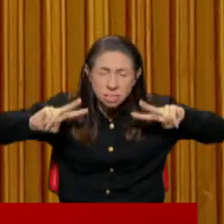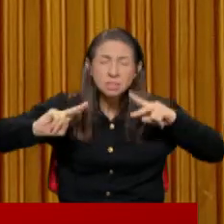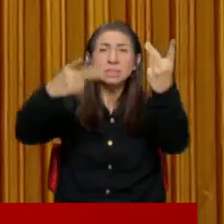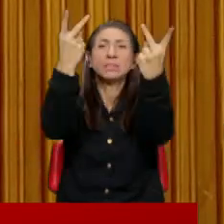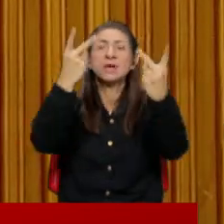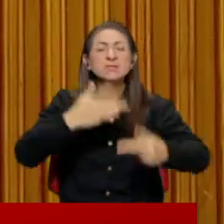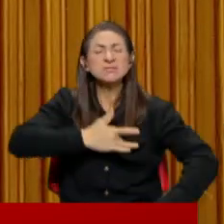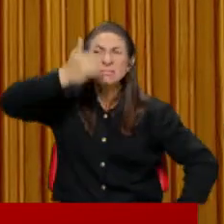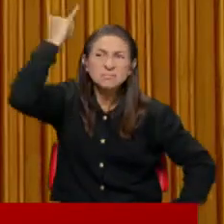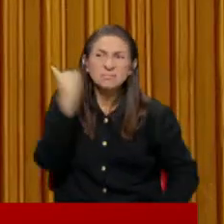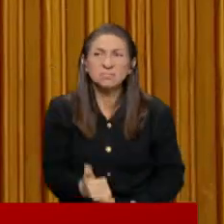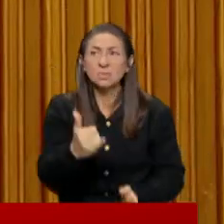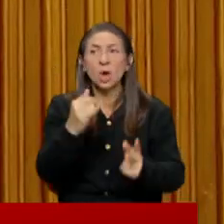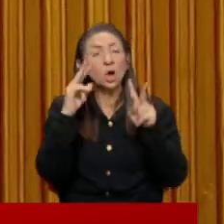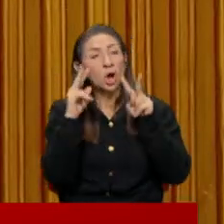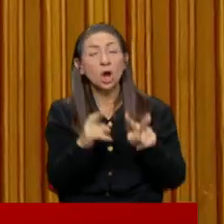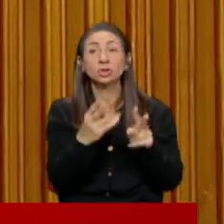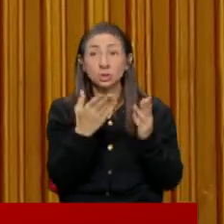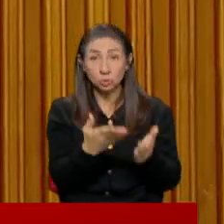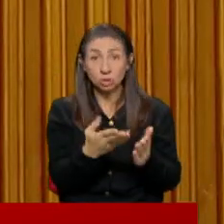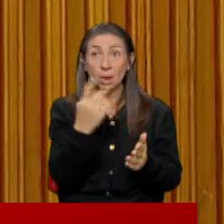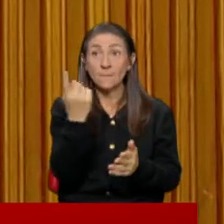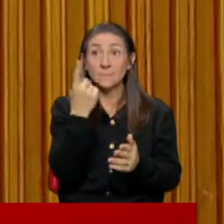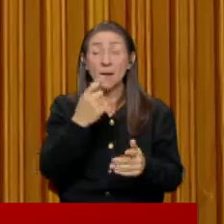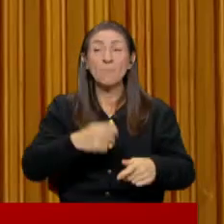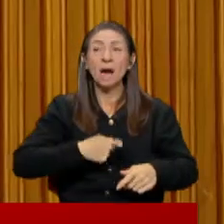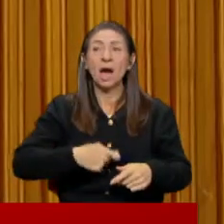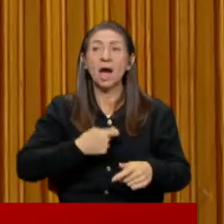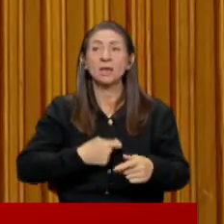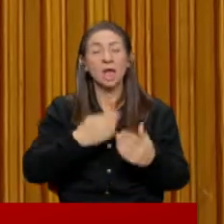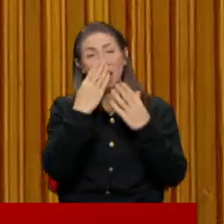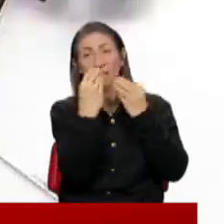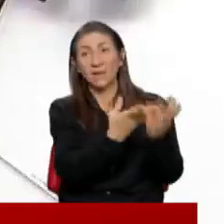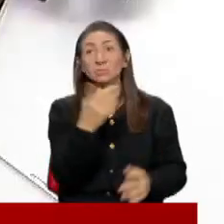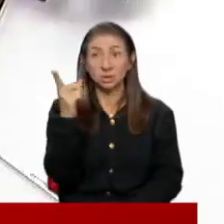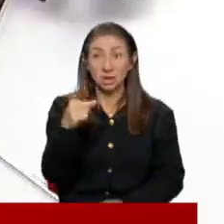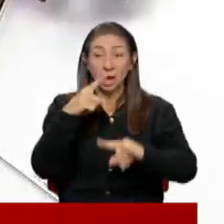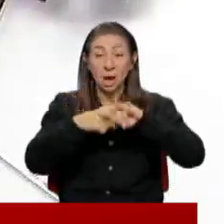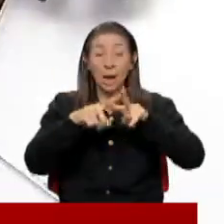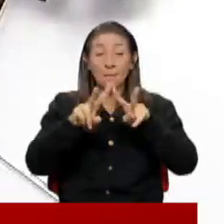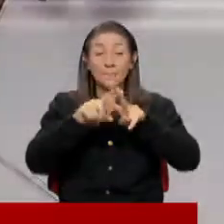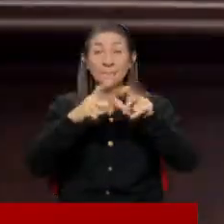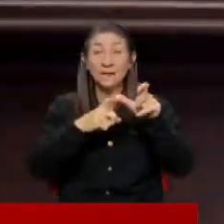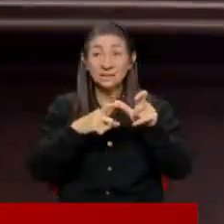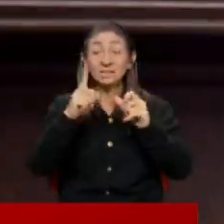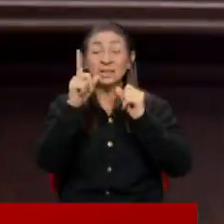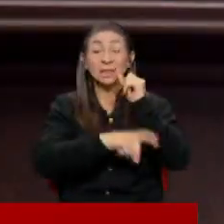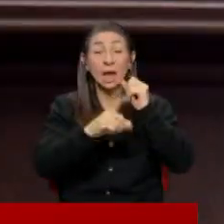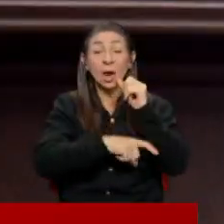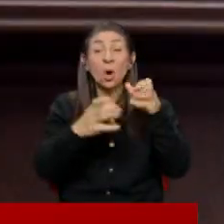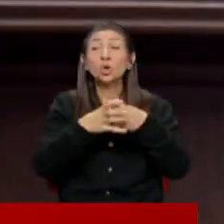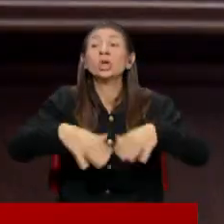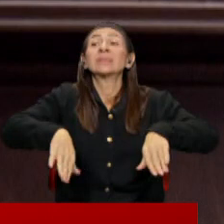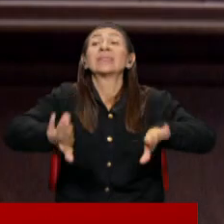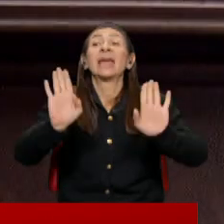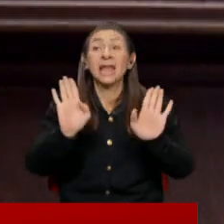dönmüş gaddarlığını sergileyeceği bir bahaneyi hediye etmiştir. Hamas bir terör örgütü